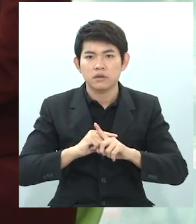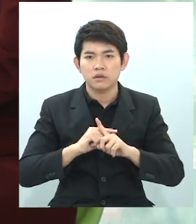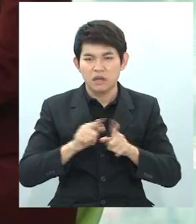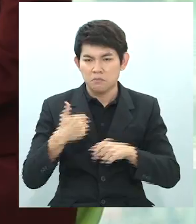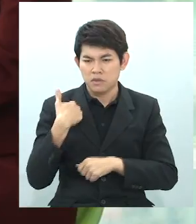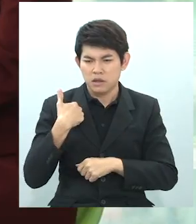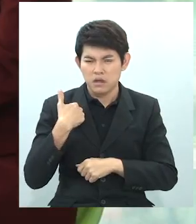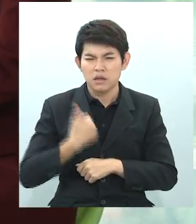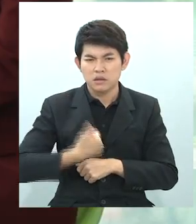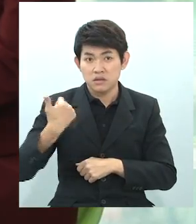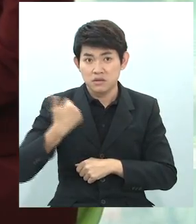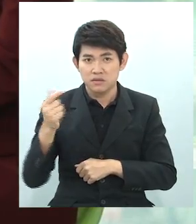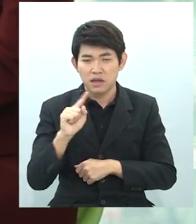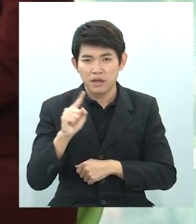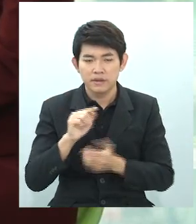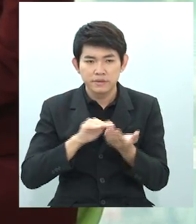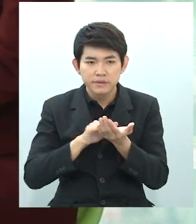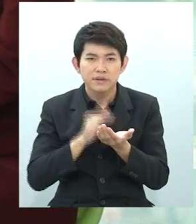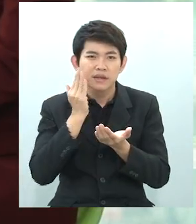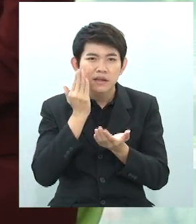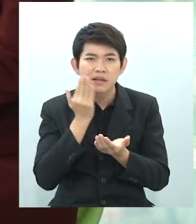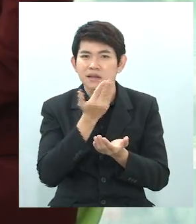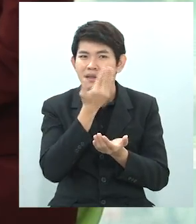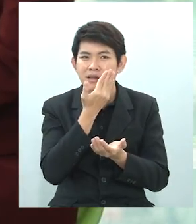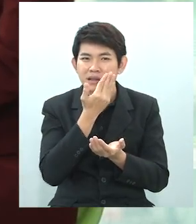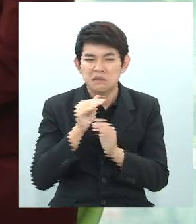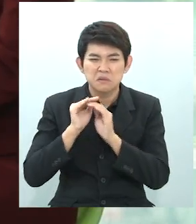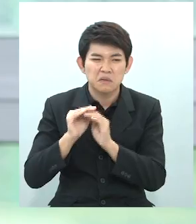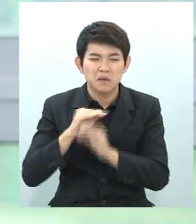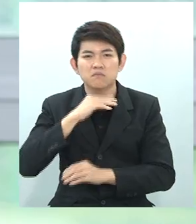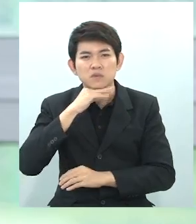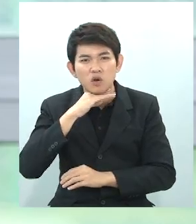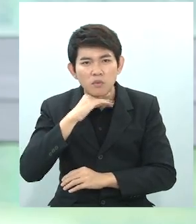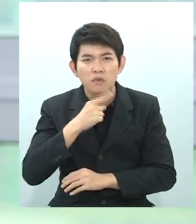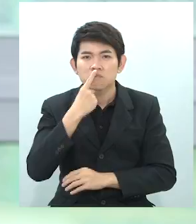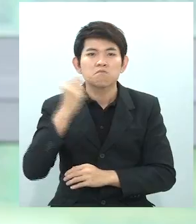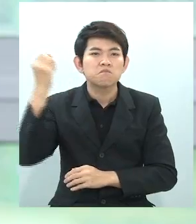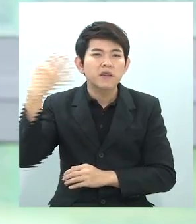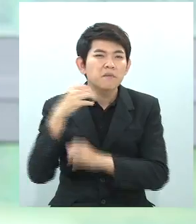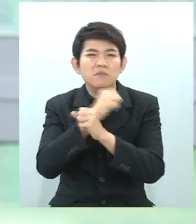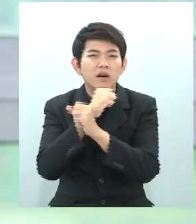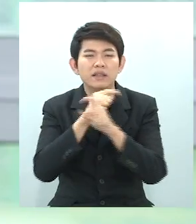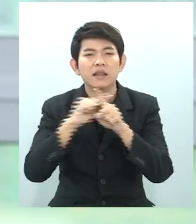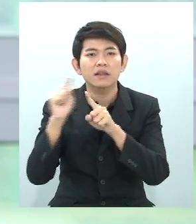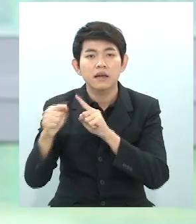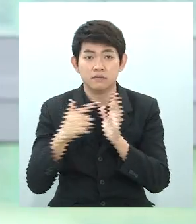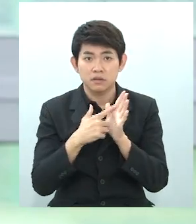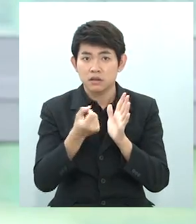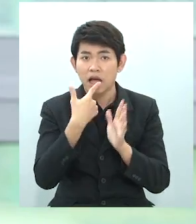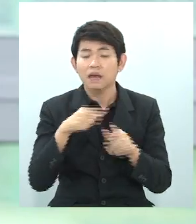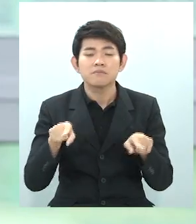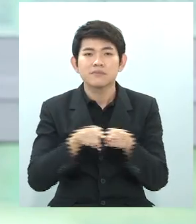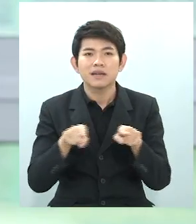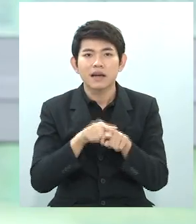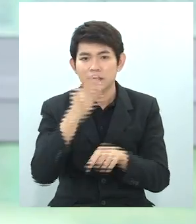ตุอื่นนอกจากเครื่องสำอางที่ทำให้เกิดการอุดตันนะคะครีมกันแดดนะคะหรือแม้แต่ยาที่รับประทานหลายๆตัวก็ท